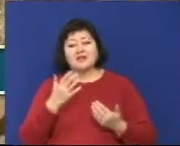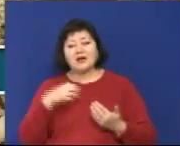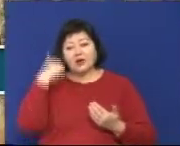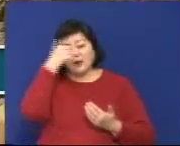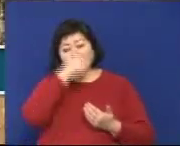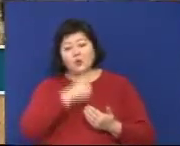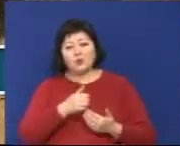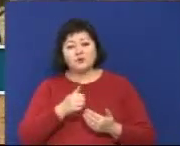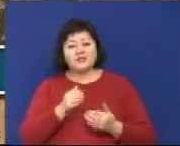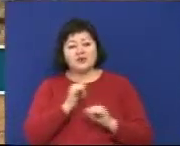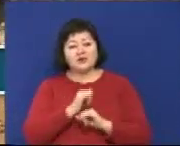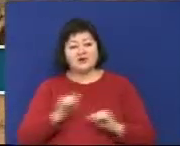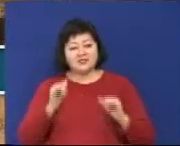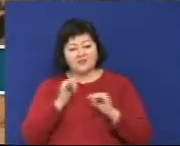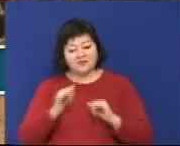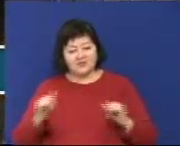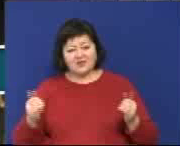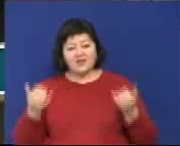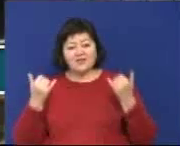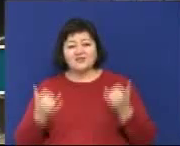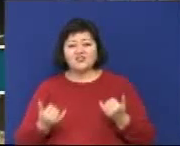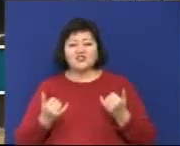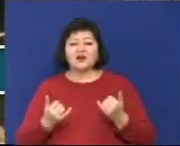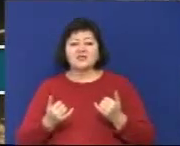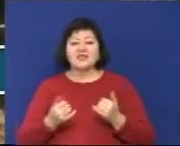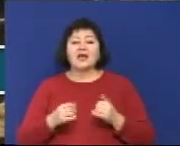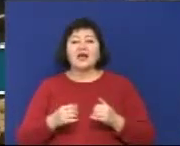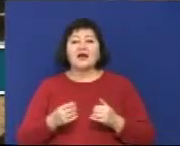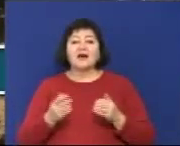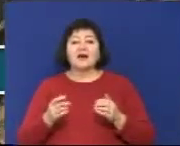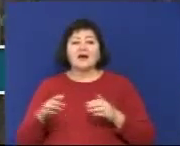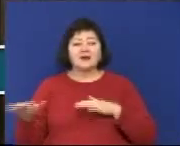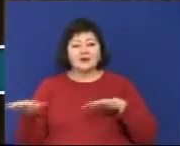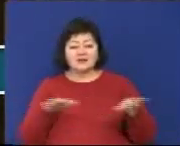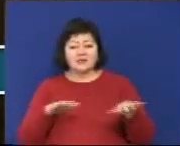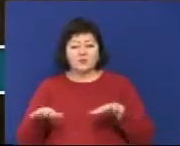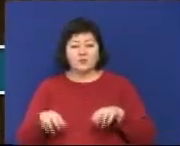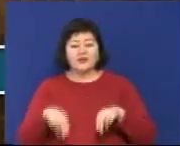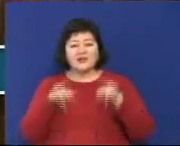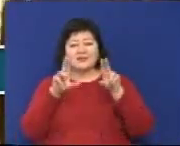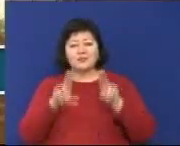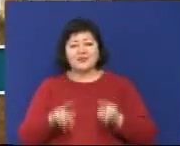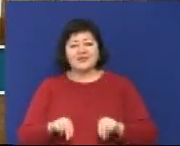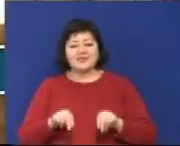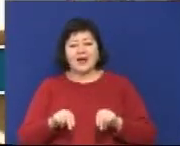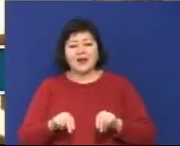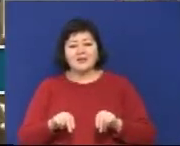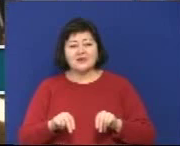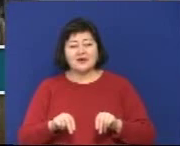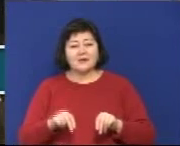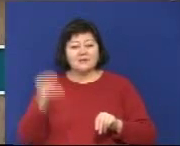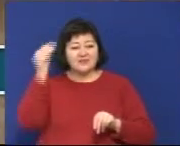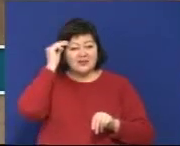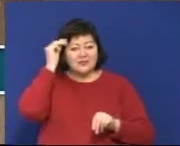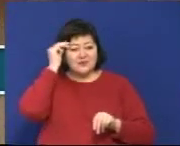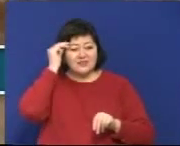Институт разведки выработал эффективные методы проведения спецопераций в условиях, максимально приближенных к боевым. Надо сказать,